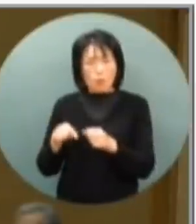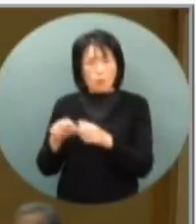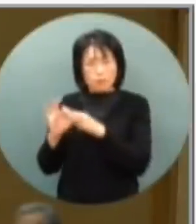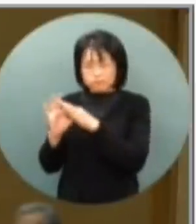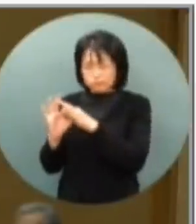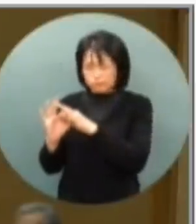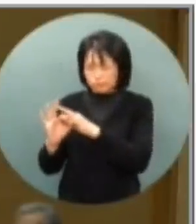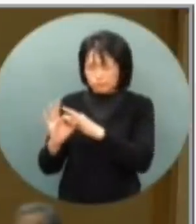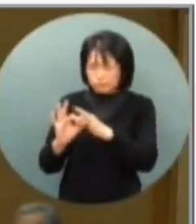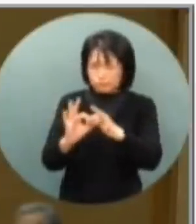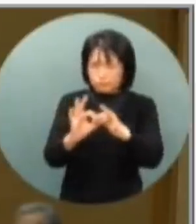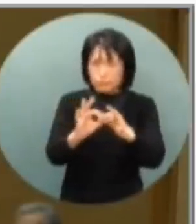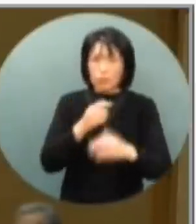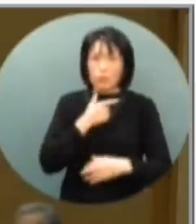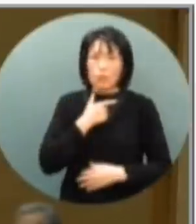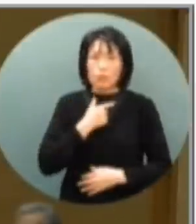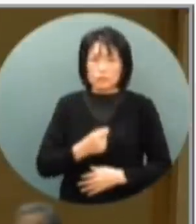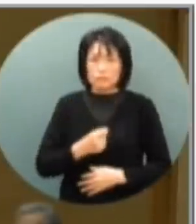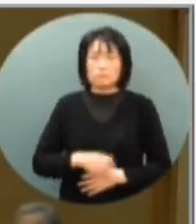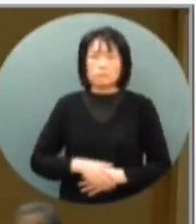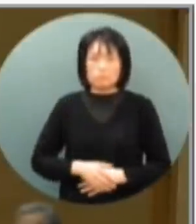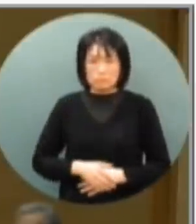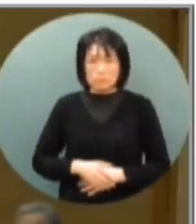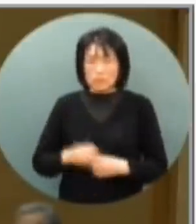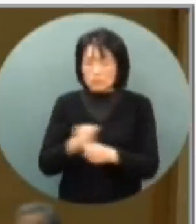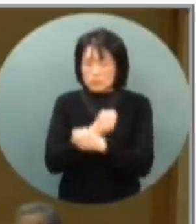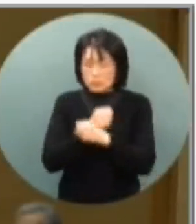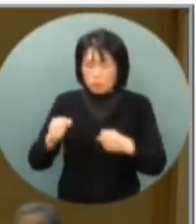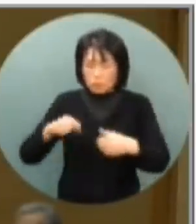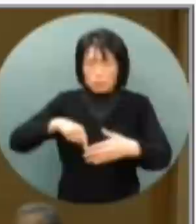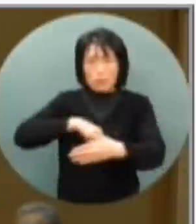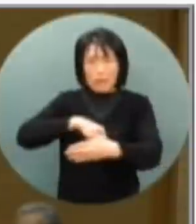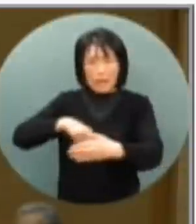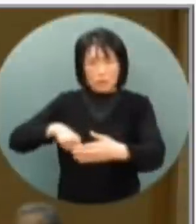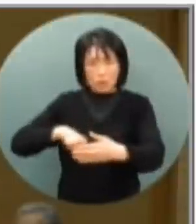で続けてほしいというふうに思うし、事業の内容も